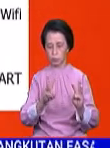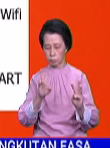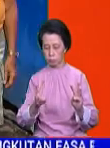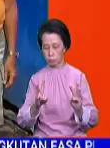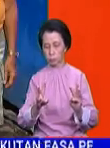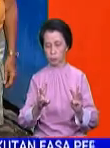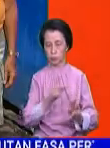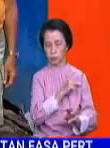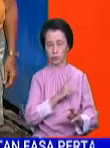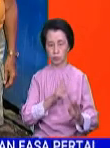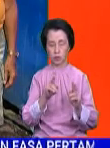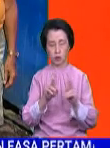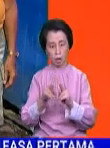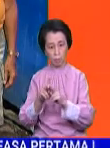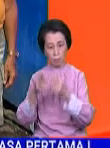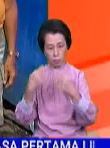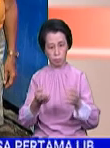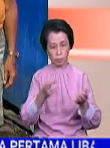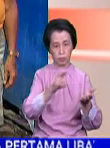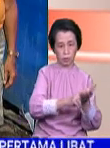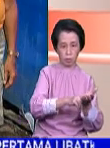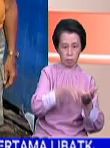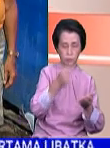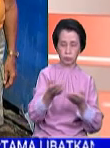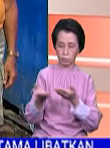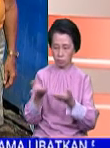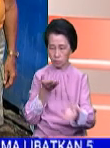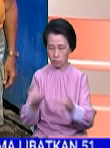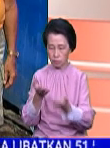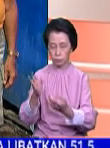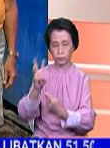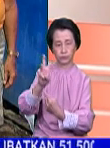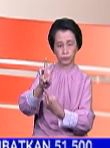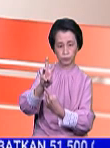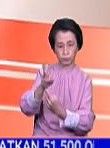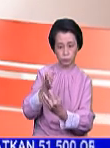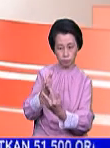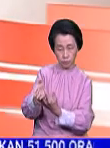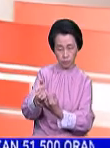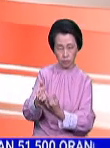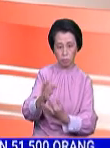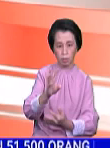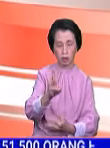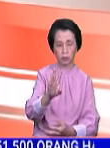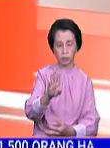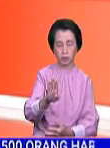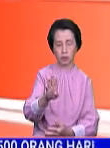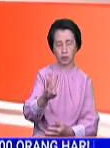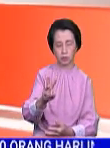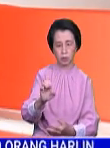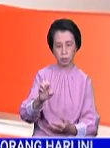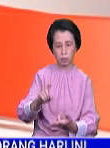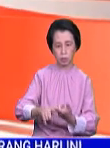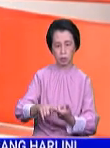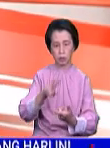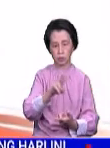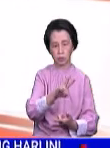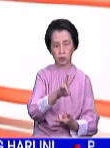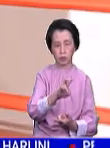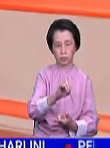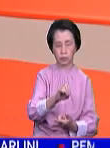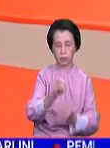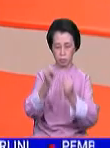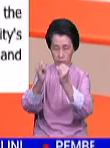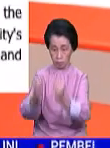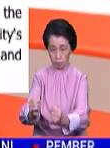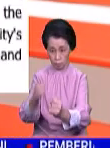6,167 ketua isi rumah telah mendaftar untuk perkhidmatan Fixed Wireless Access FWA dan 2,780